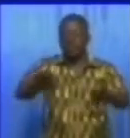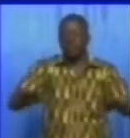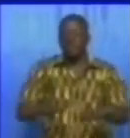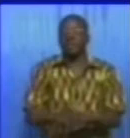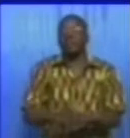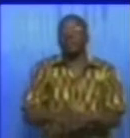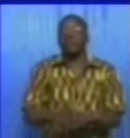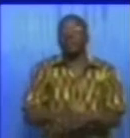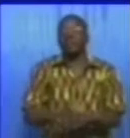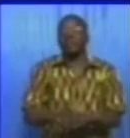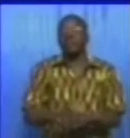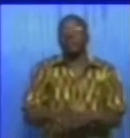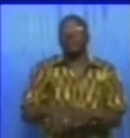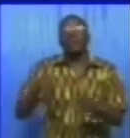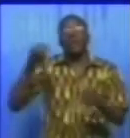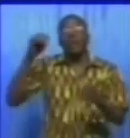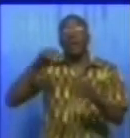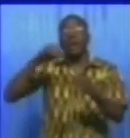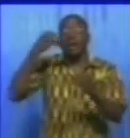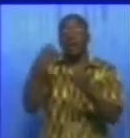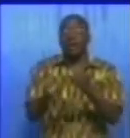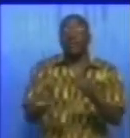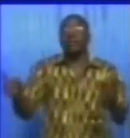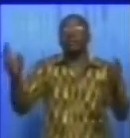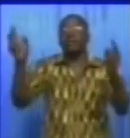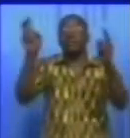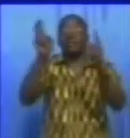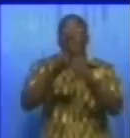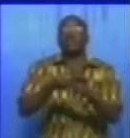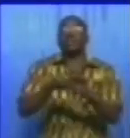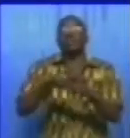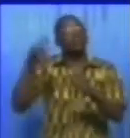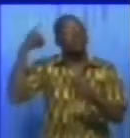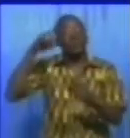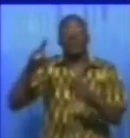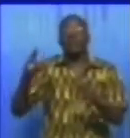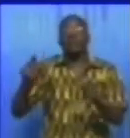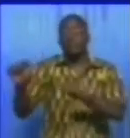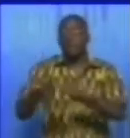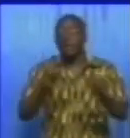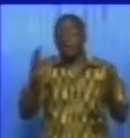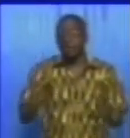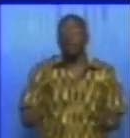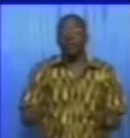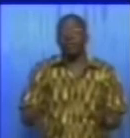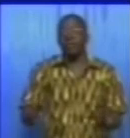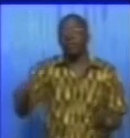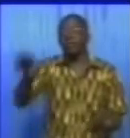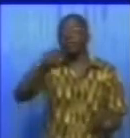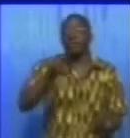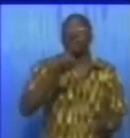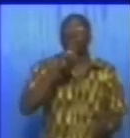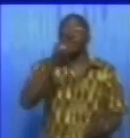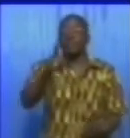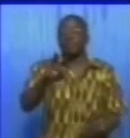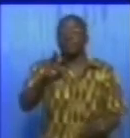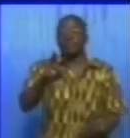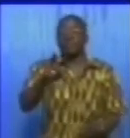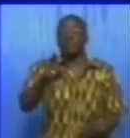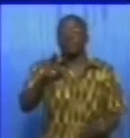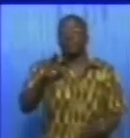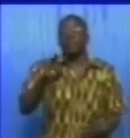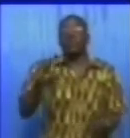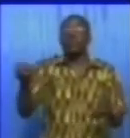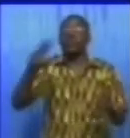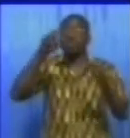Ainsi, à l'issue de cette rencontre, les acteurs avisés que vous êtes, vous